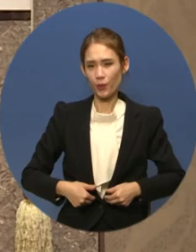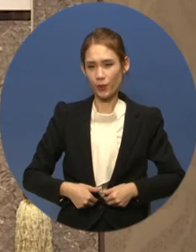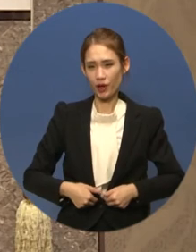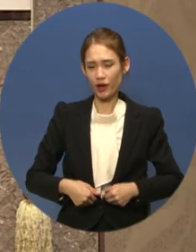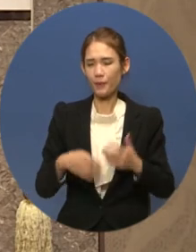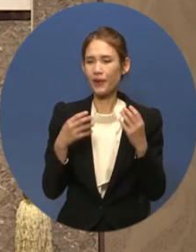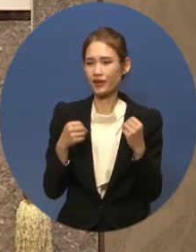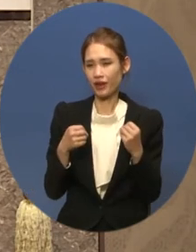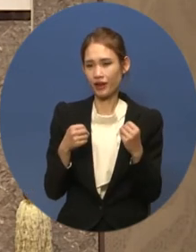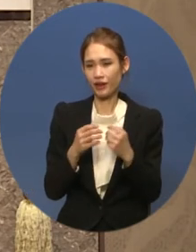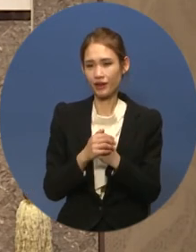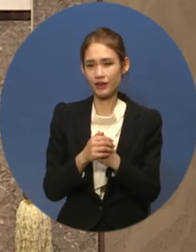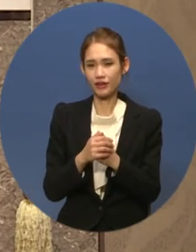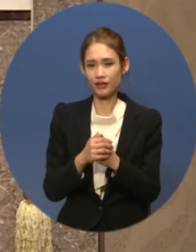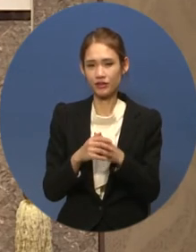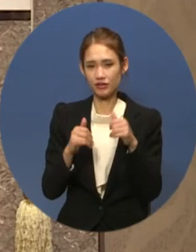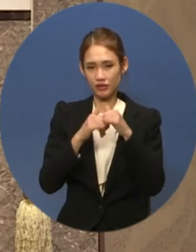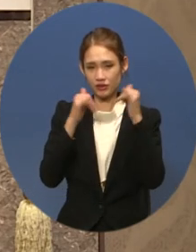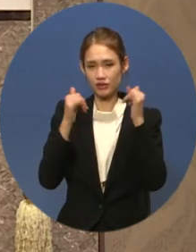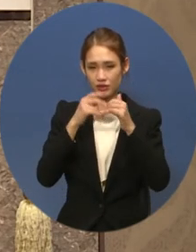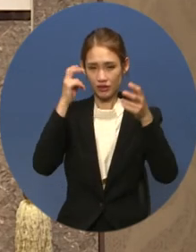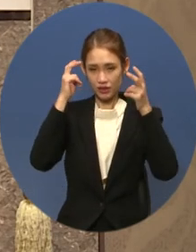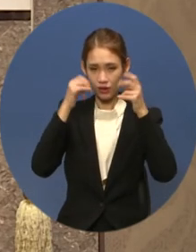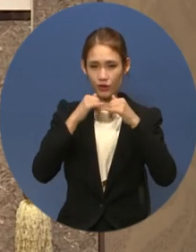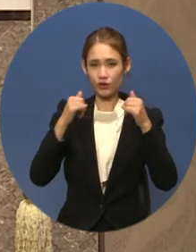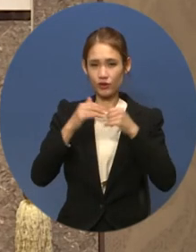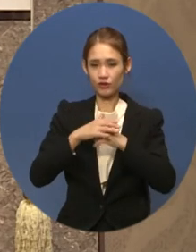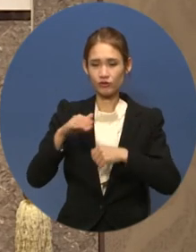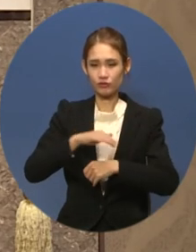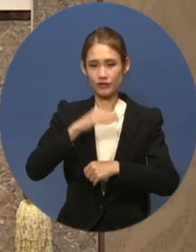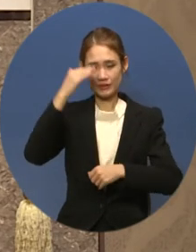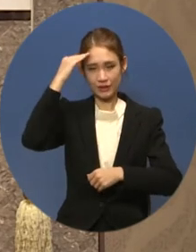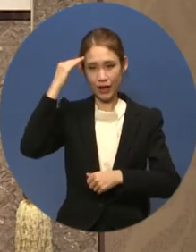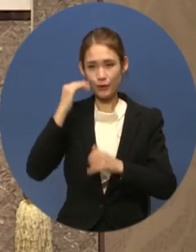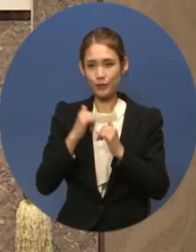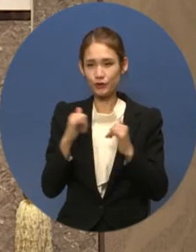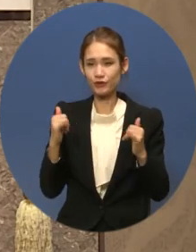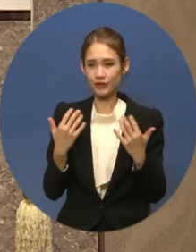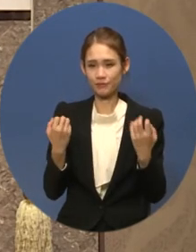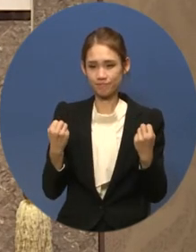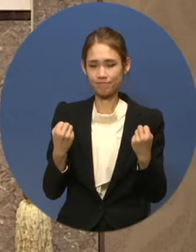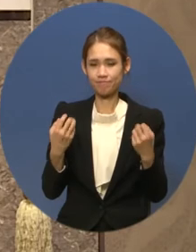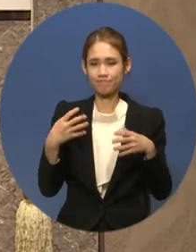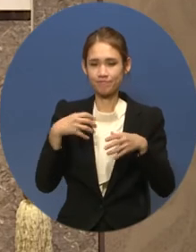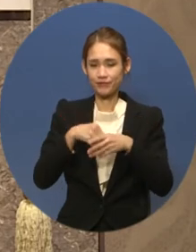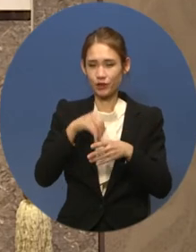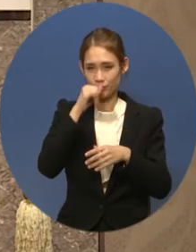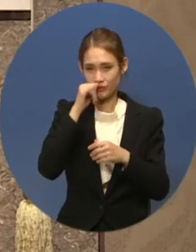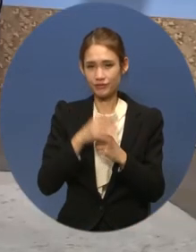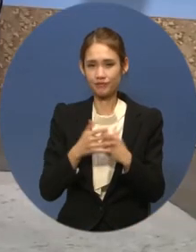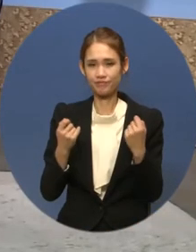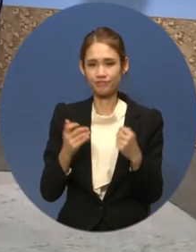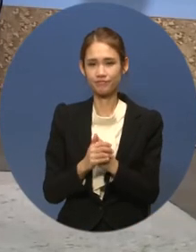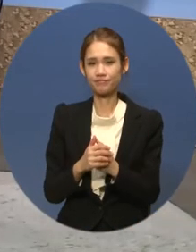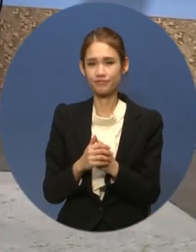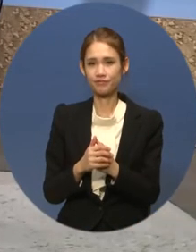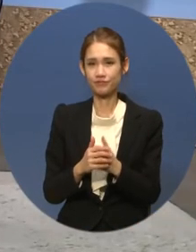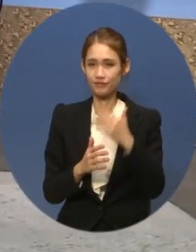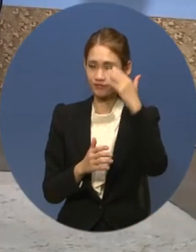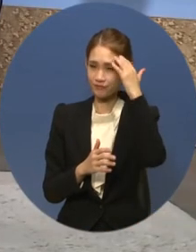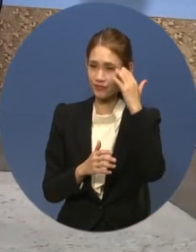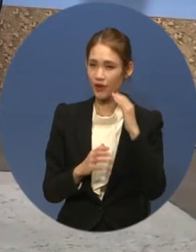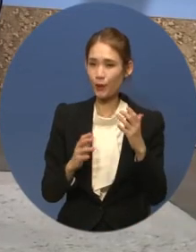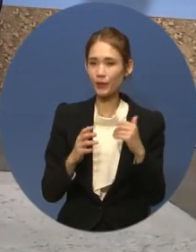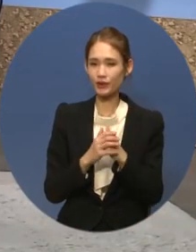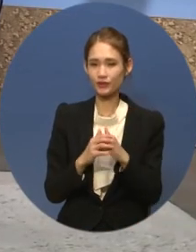많기 때문에 사회적 기업가의 피가 4 우리 대한민국 사람들에게 흐르고 있다 가보세요 4 우리 대한민국에서